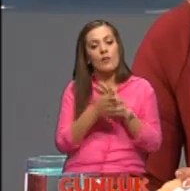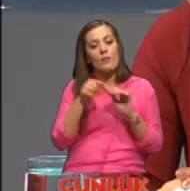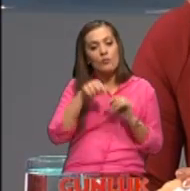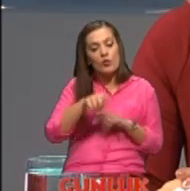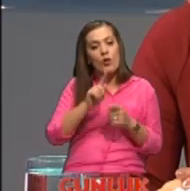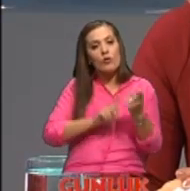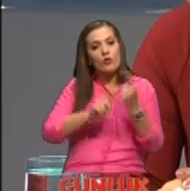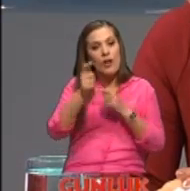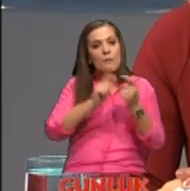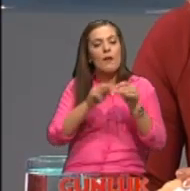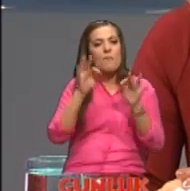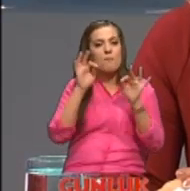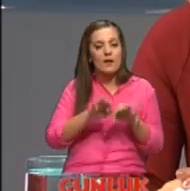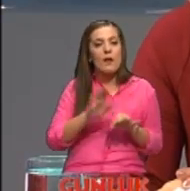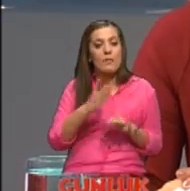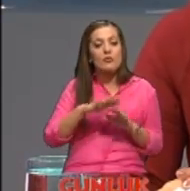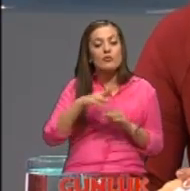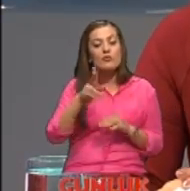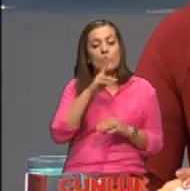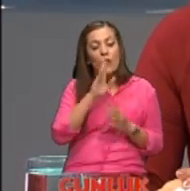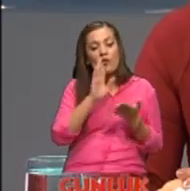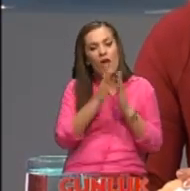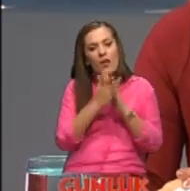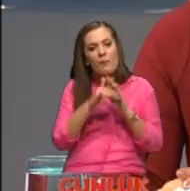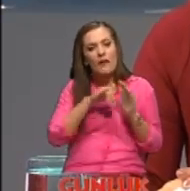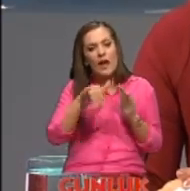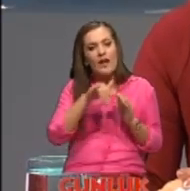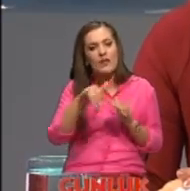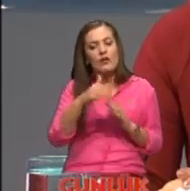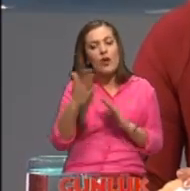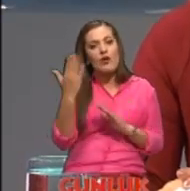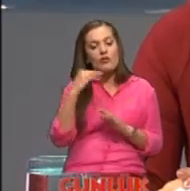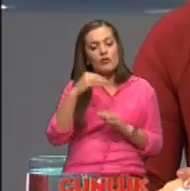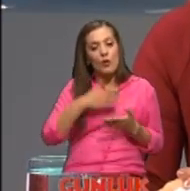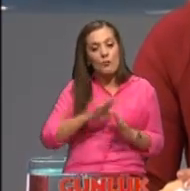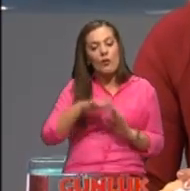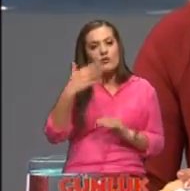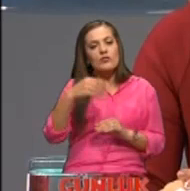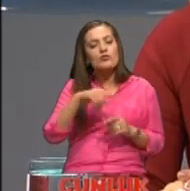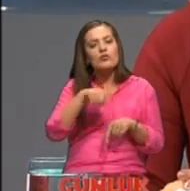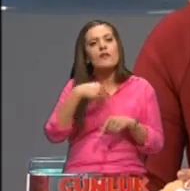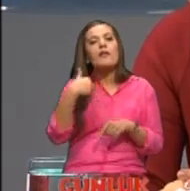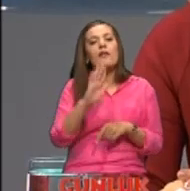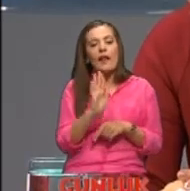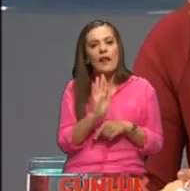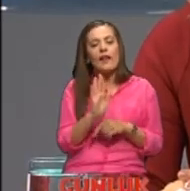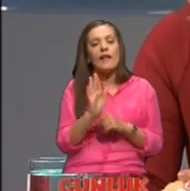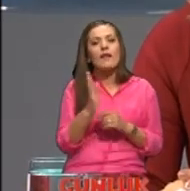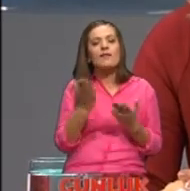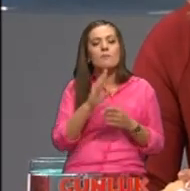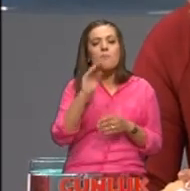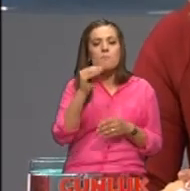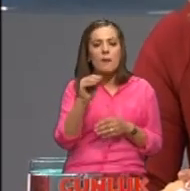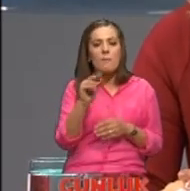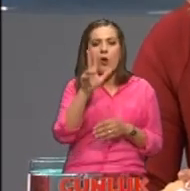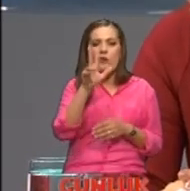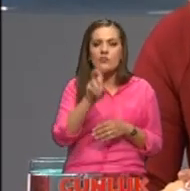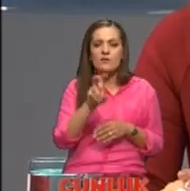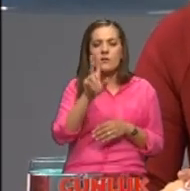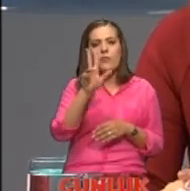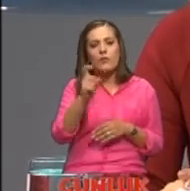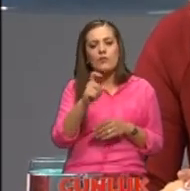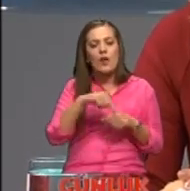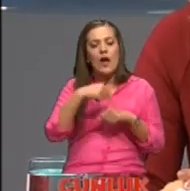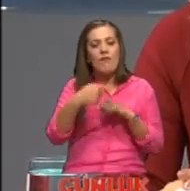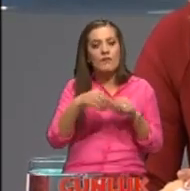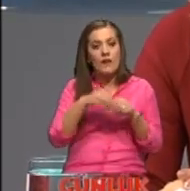bunları kullanmaya başlamasın ama son döneme yakın. Öncesi, doğum öncesi süreçte değil de işte bebek